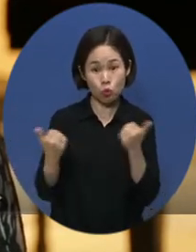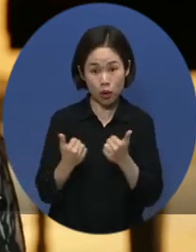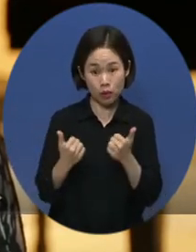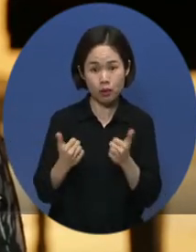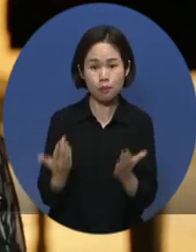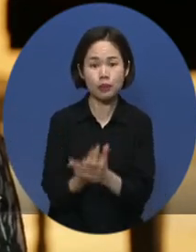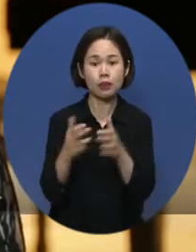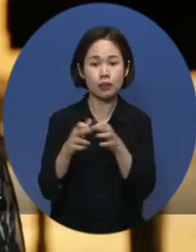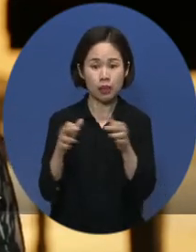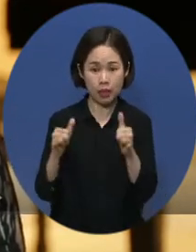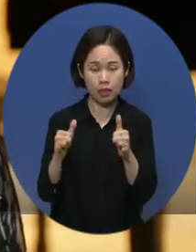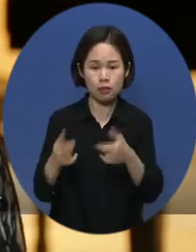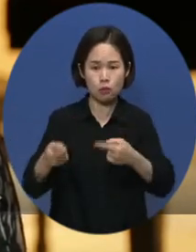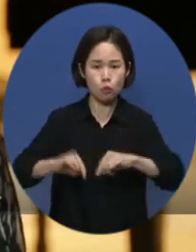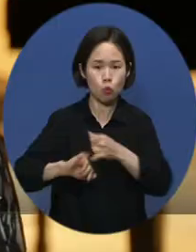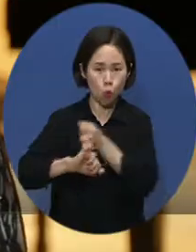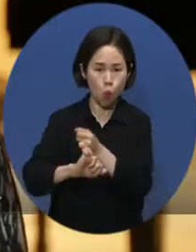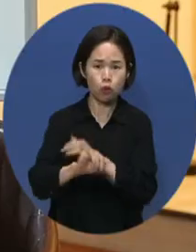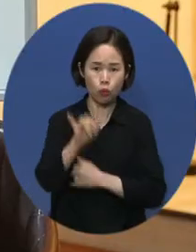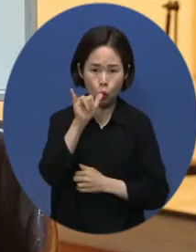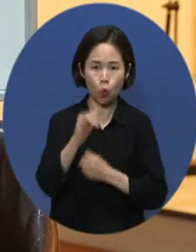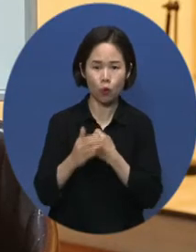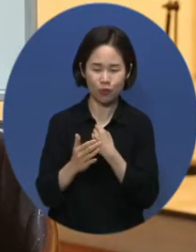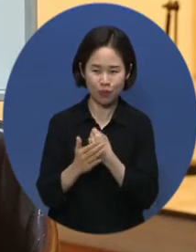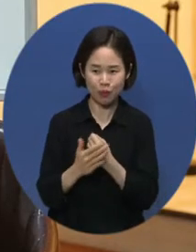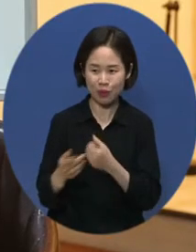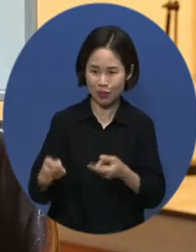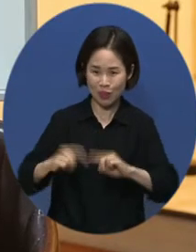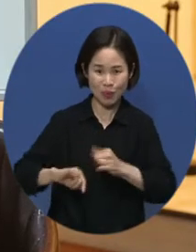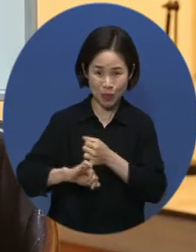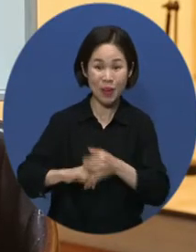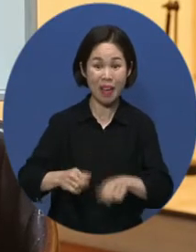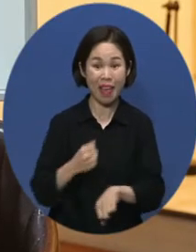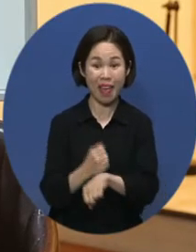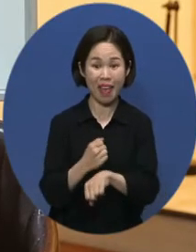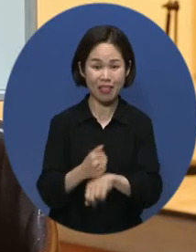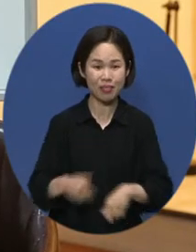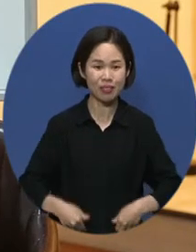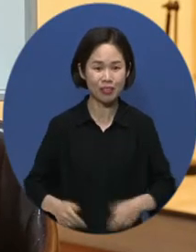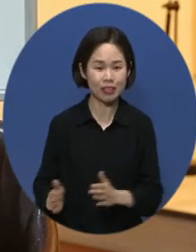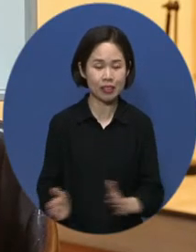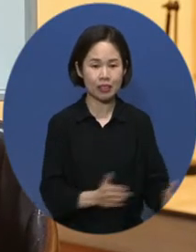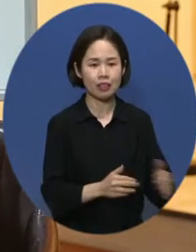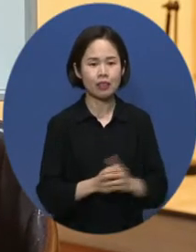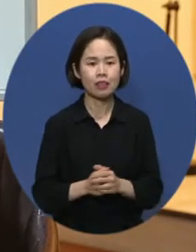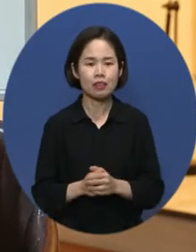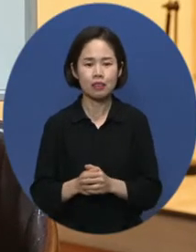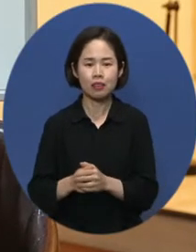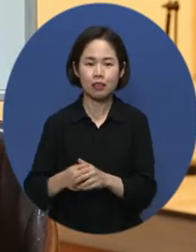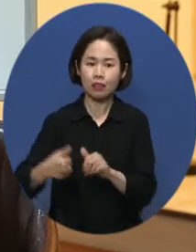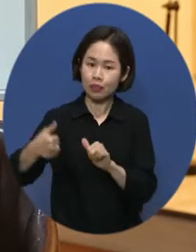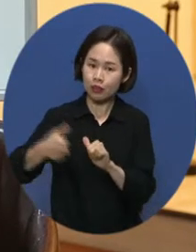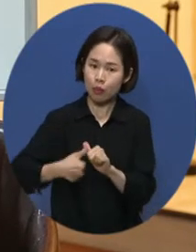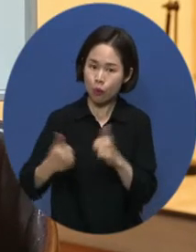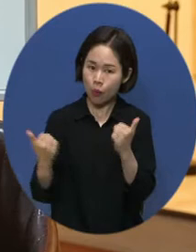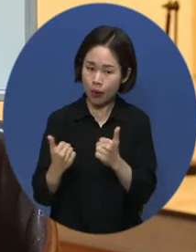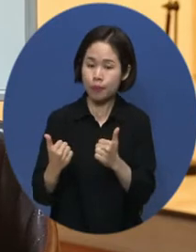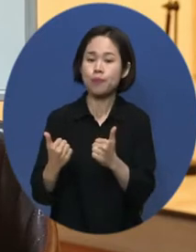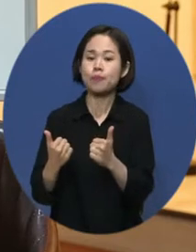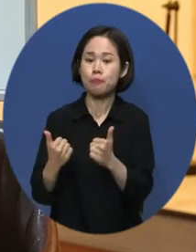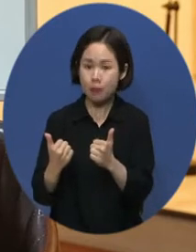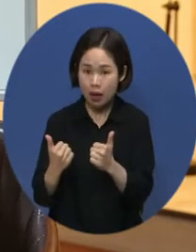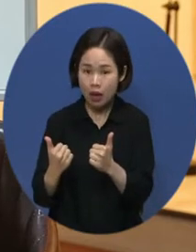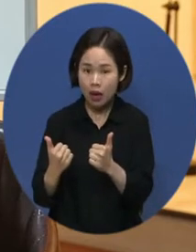그 중요성은 굉장히 중요합니다. 네. 그럼 자문회의를 거쳐서 나온 내용들은 실질적으로 반영이 얼마나